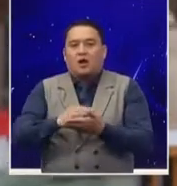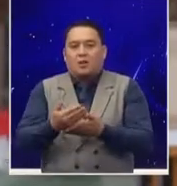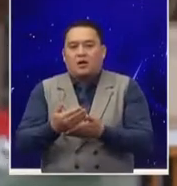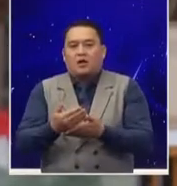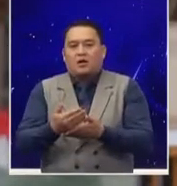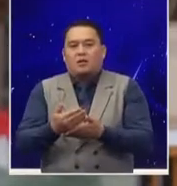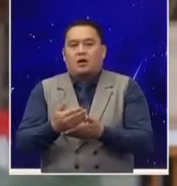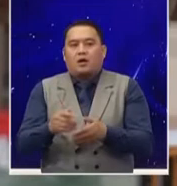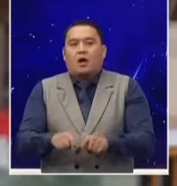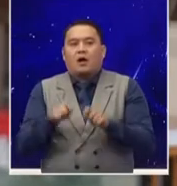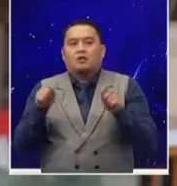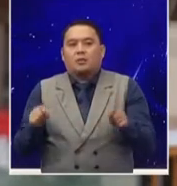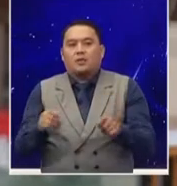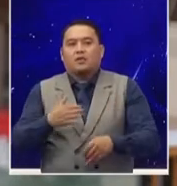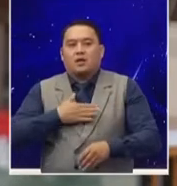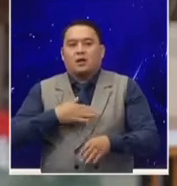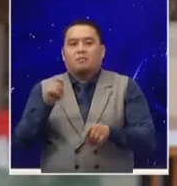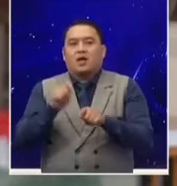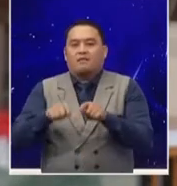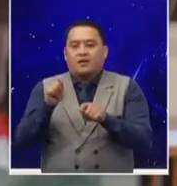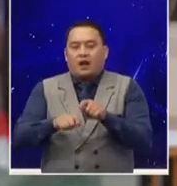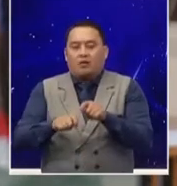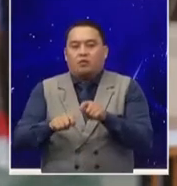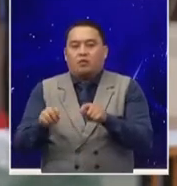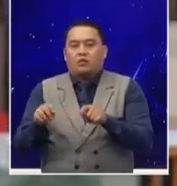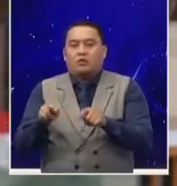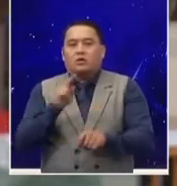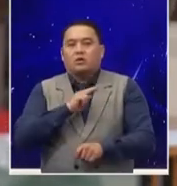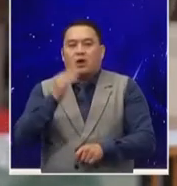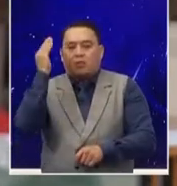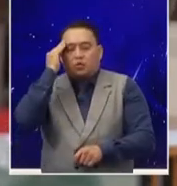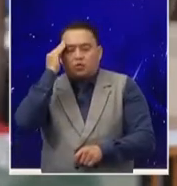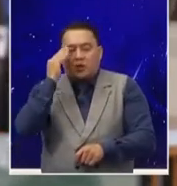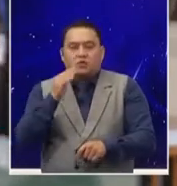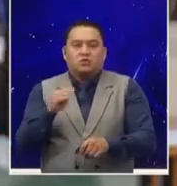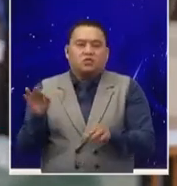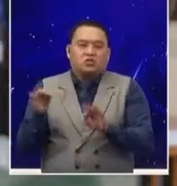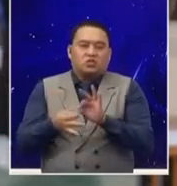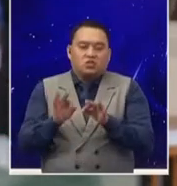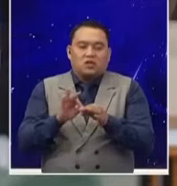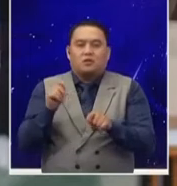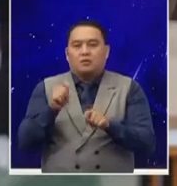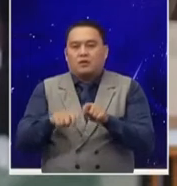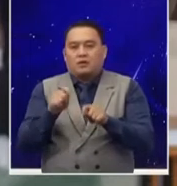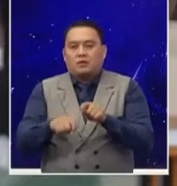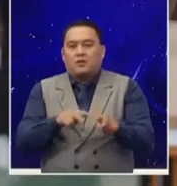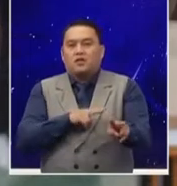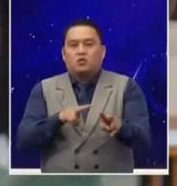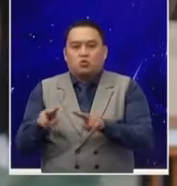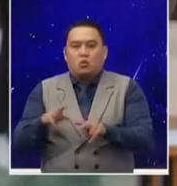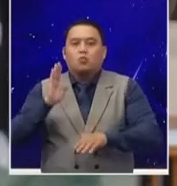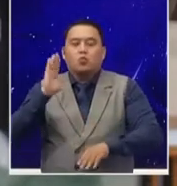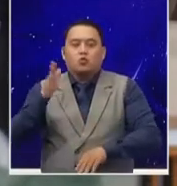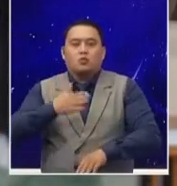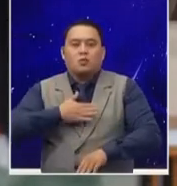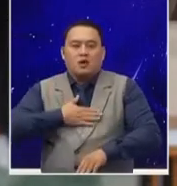каждый планшет открывает при нас, проверяет все на работоспособность, все тщательно под нашим контролем. И в дальнейшем